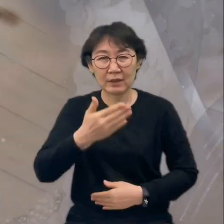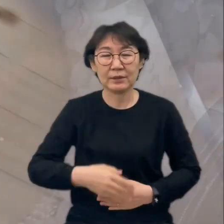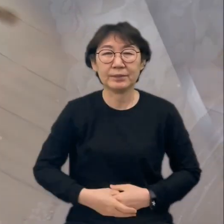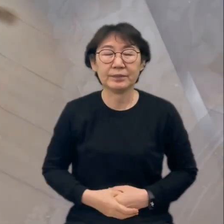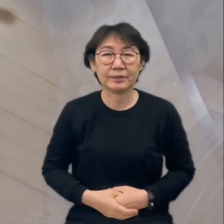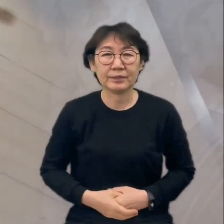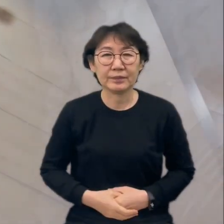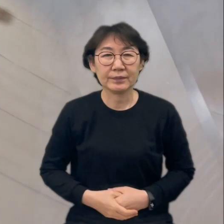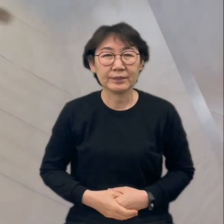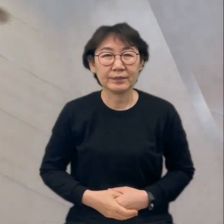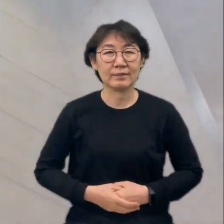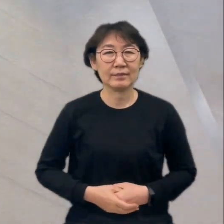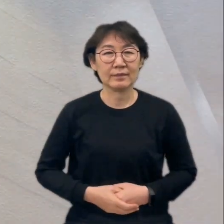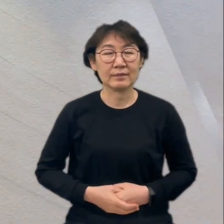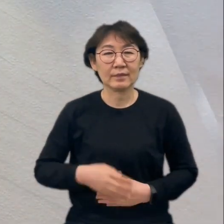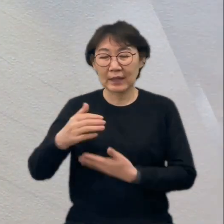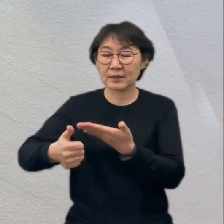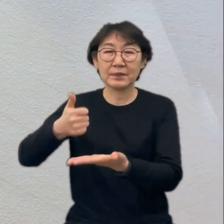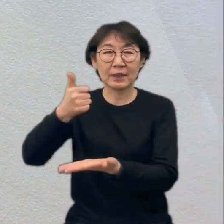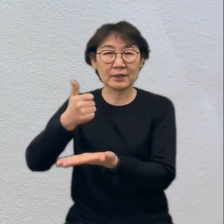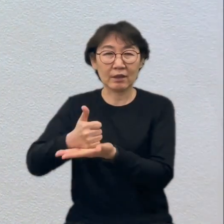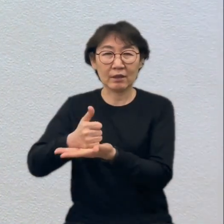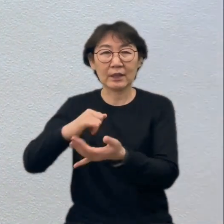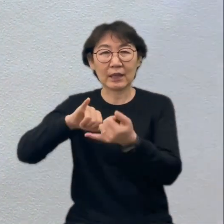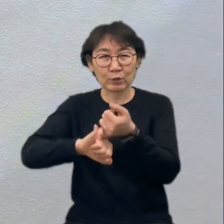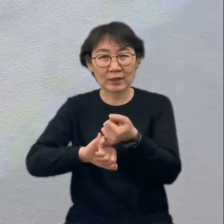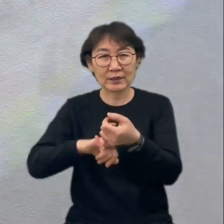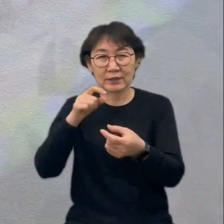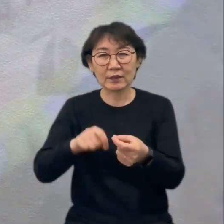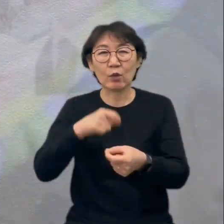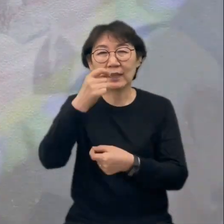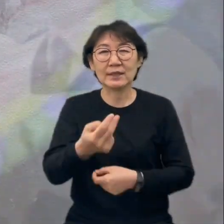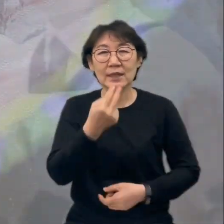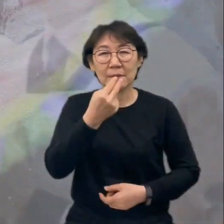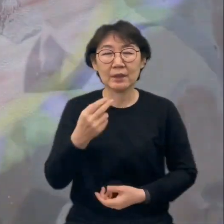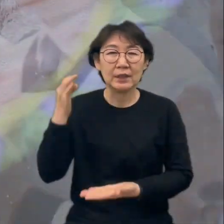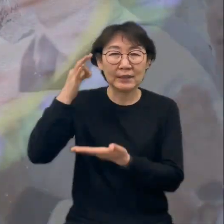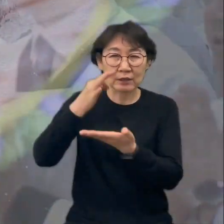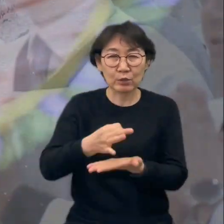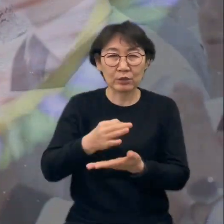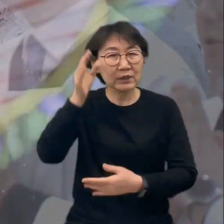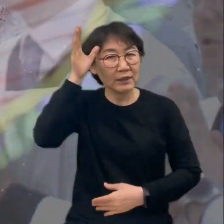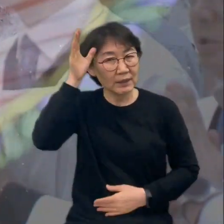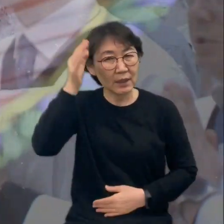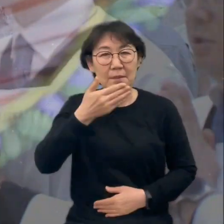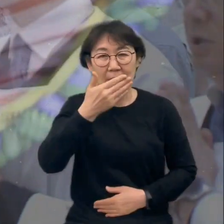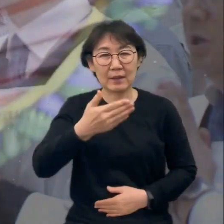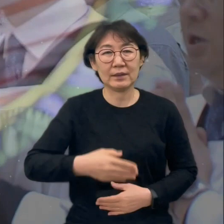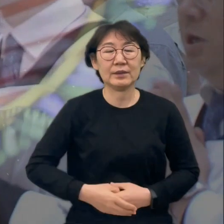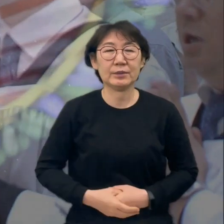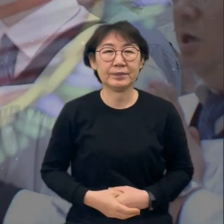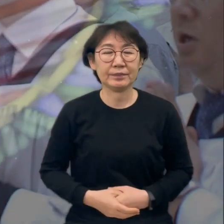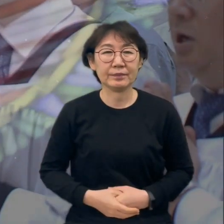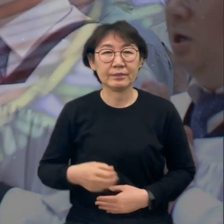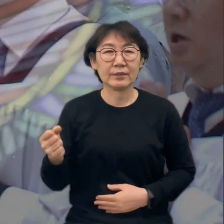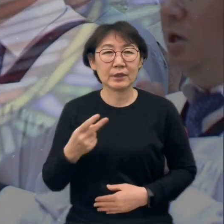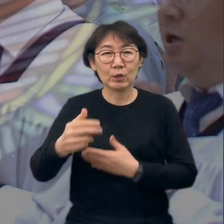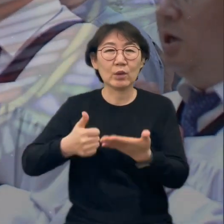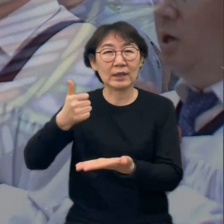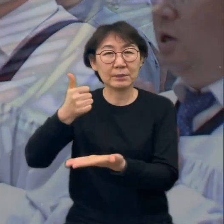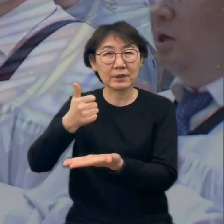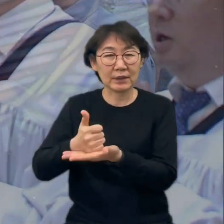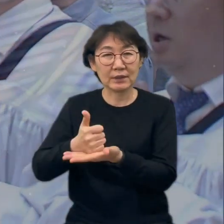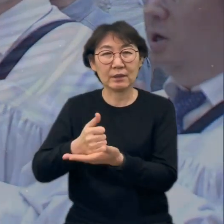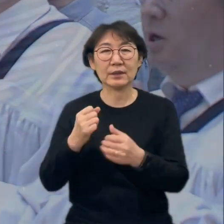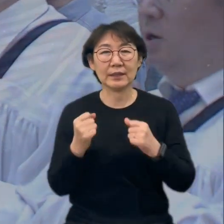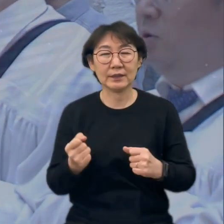친교를 나눌 수 있게 됩니다. 또 하느님께서 약속하신 영원한 생명의 상속을 희망할 수 있습니다.